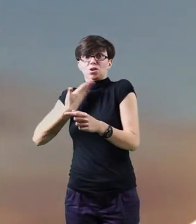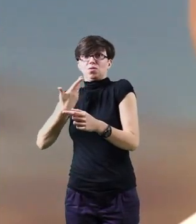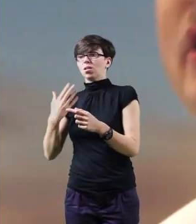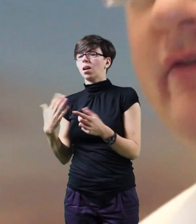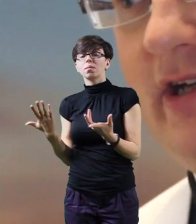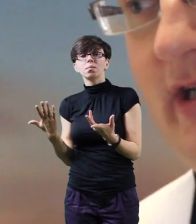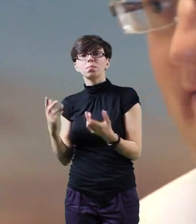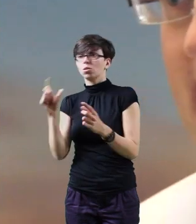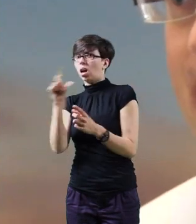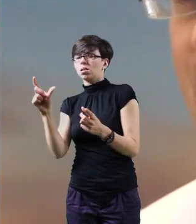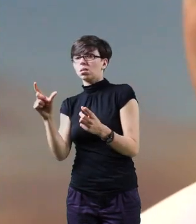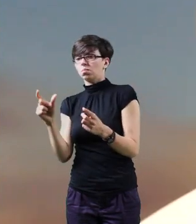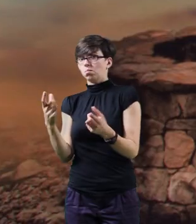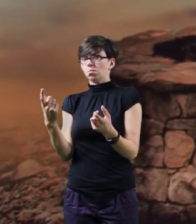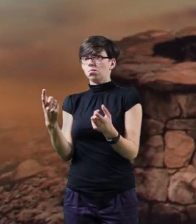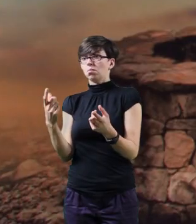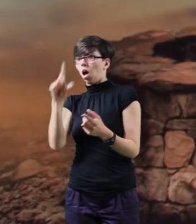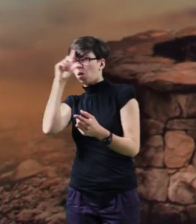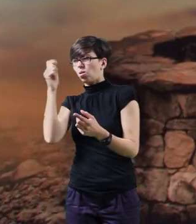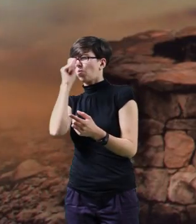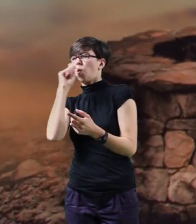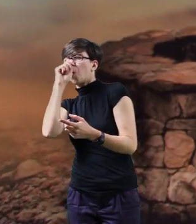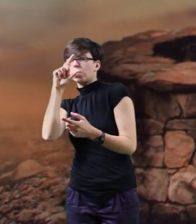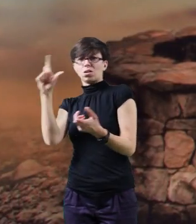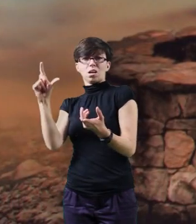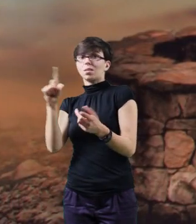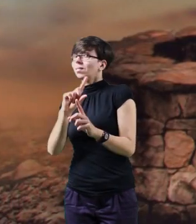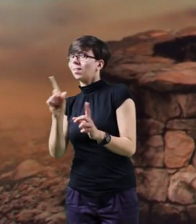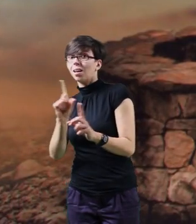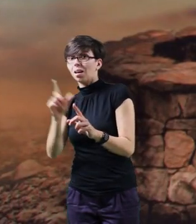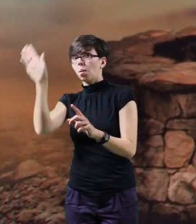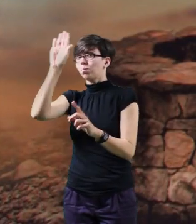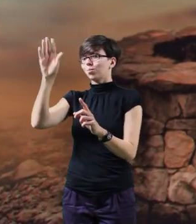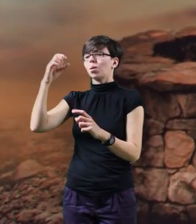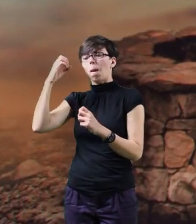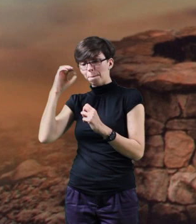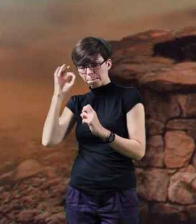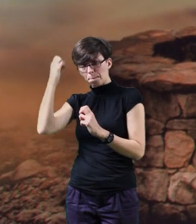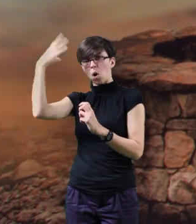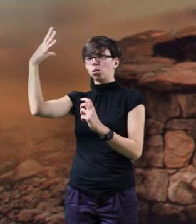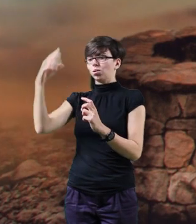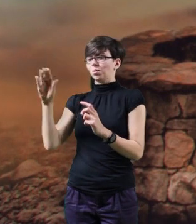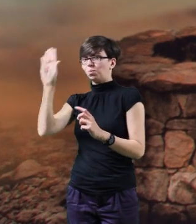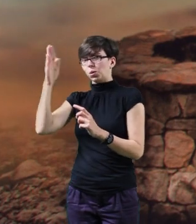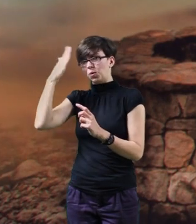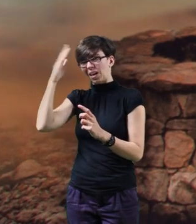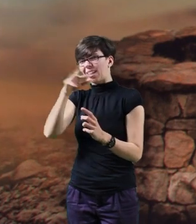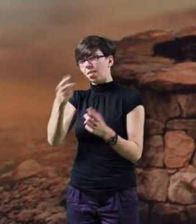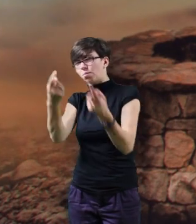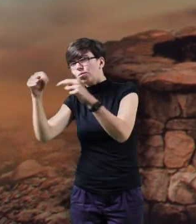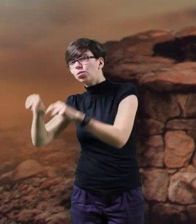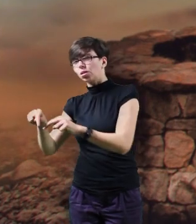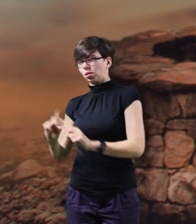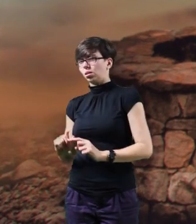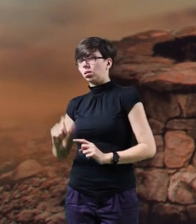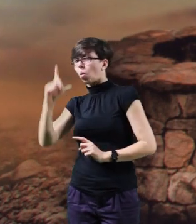to niesamowicie niewłaściwe dziwne bo Bóg spotyka człowieka właśnie wtedy gdy ten się tego nie